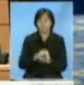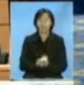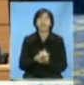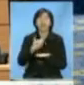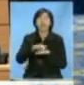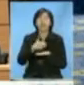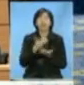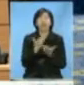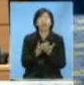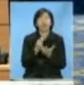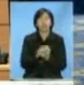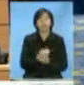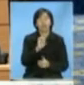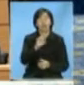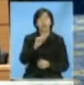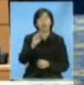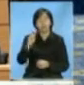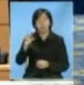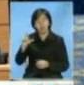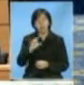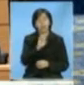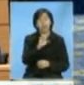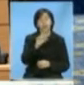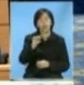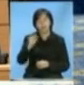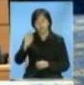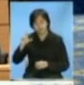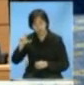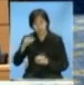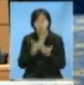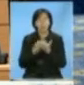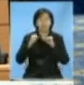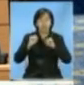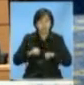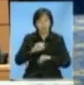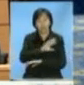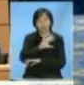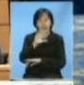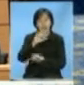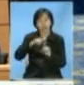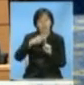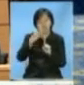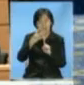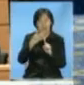า137ล้าน139ล้านอนุมัติตั้งแต่วันที่5เม